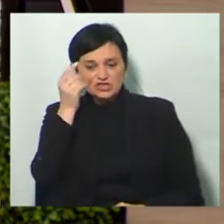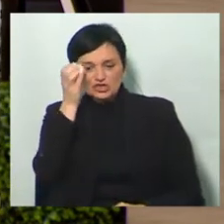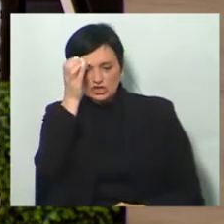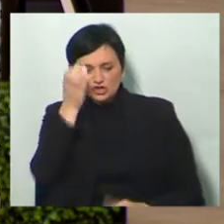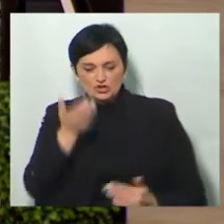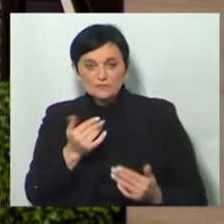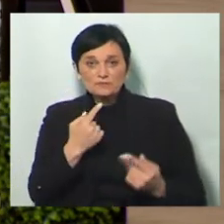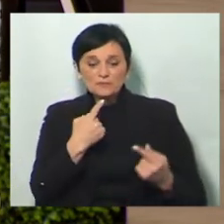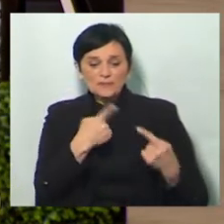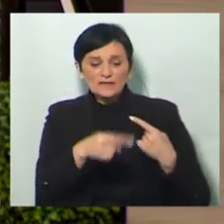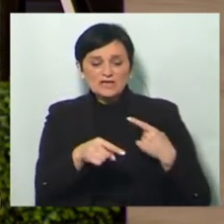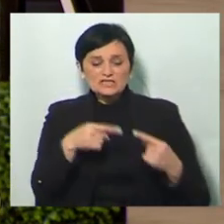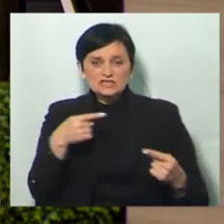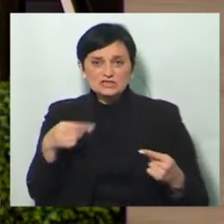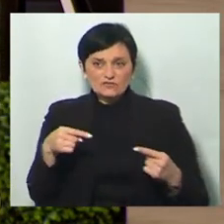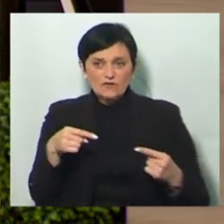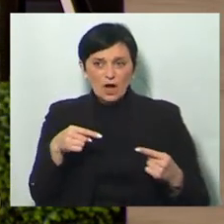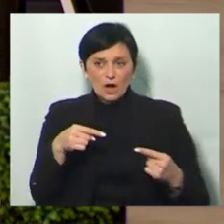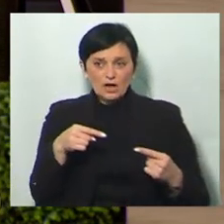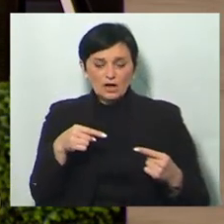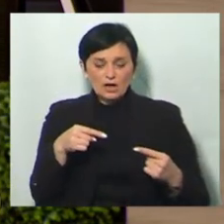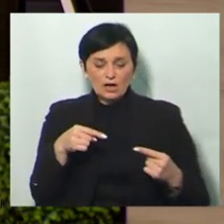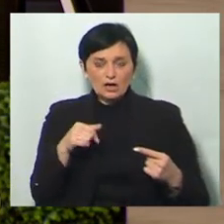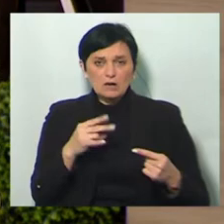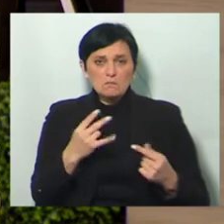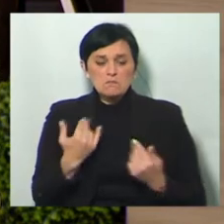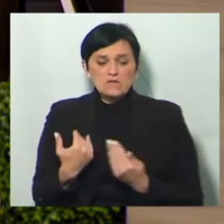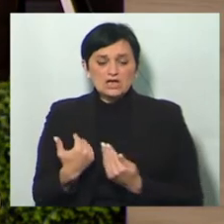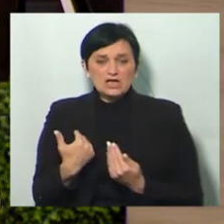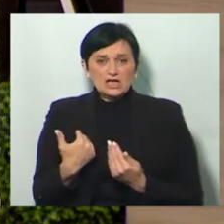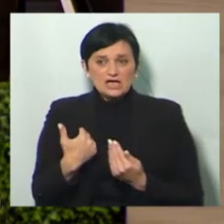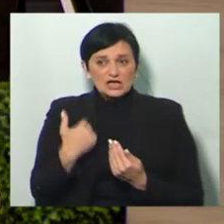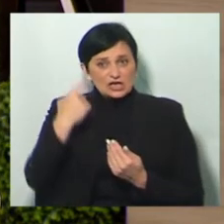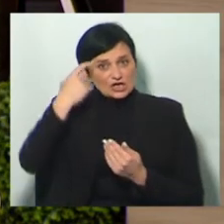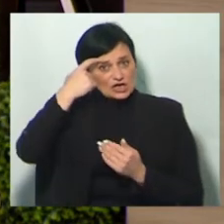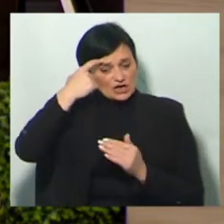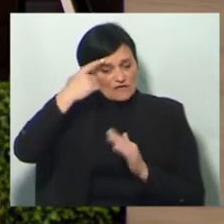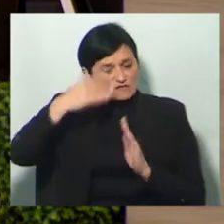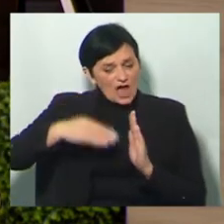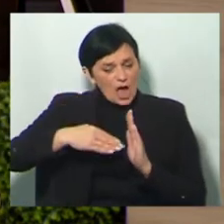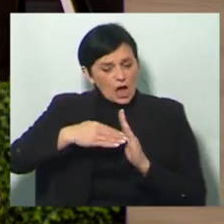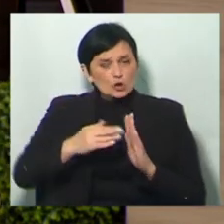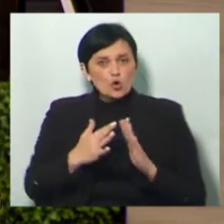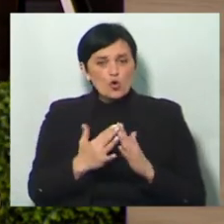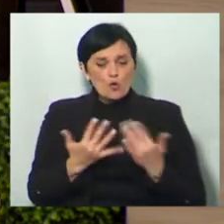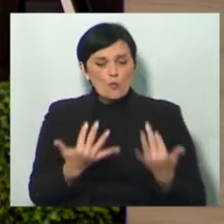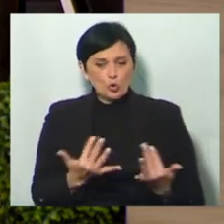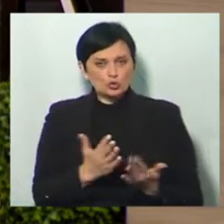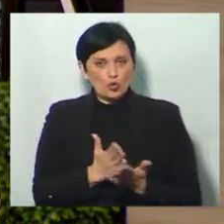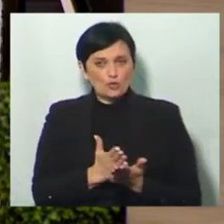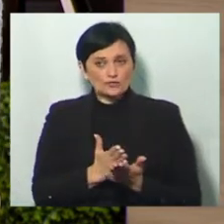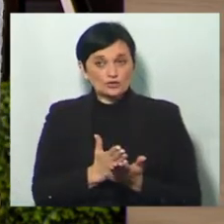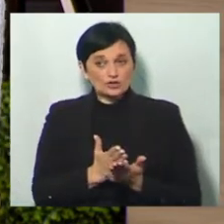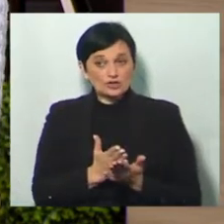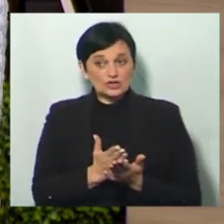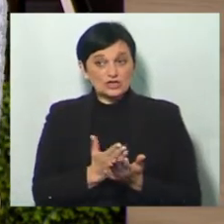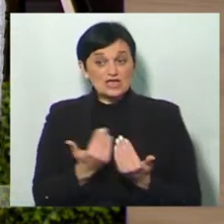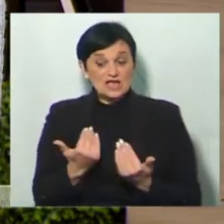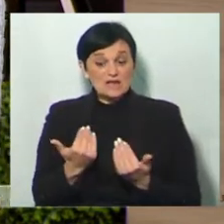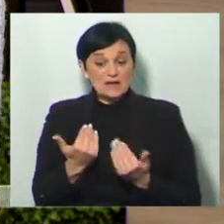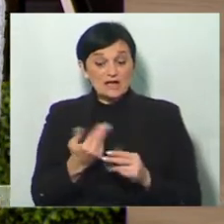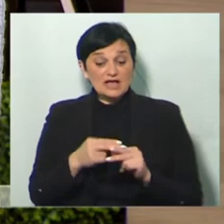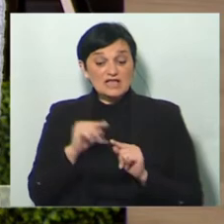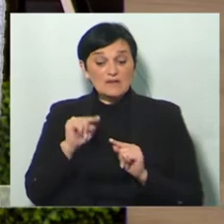რაღაცა სხვა მომენტი, რომელიც მის ქვეცნობიერ შერდგარ მოთხოვნილებაც ის. იმას